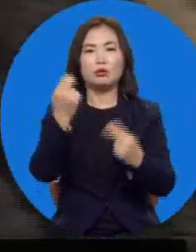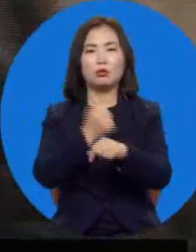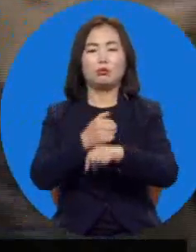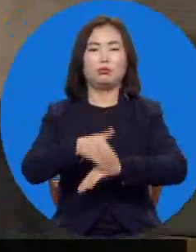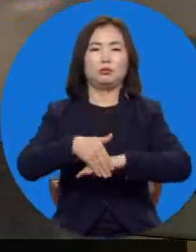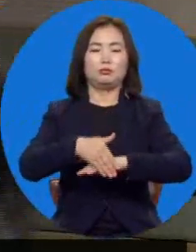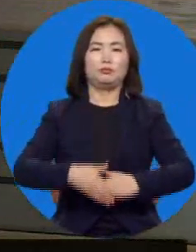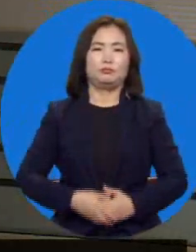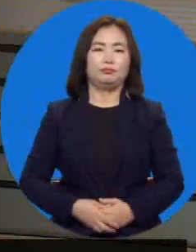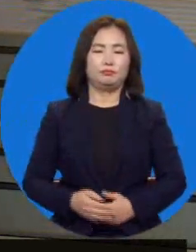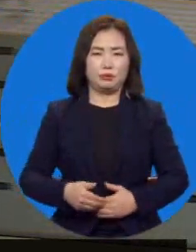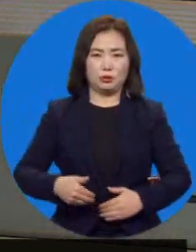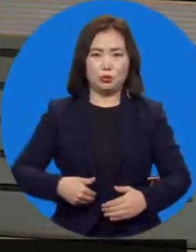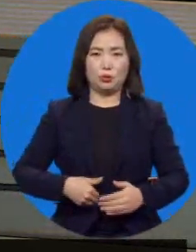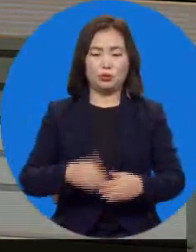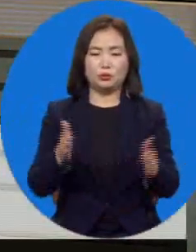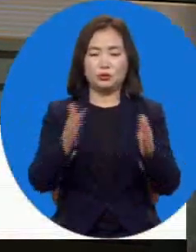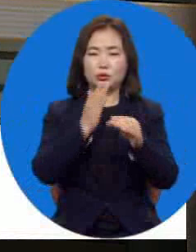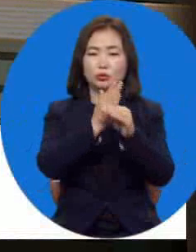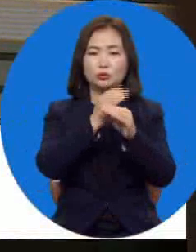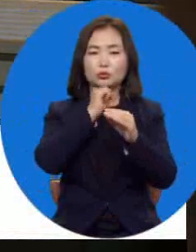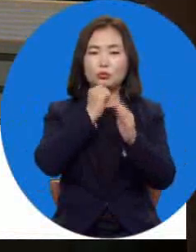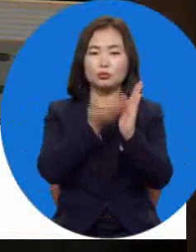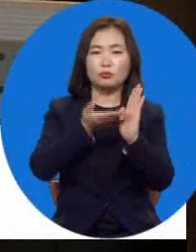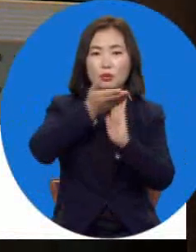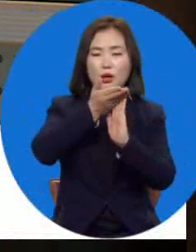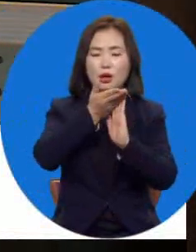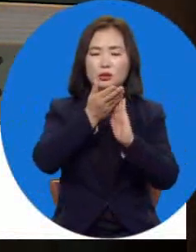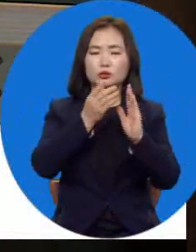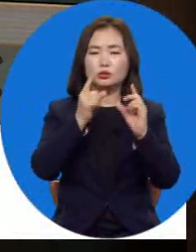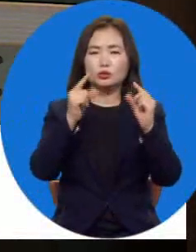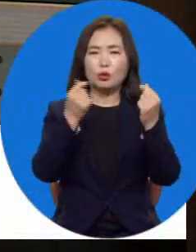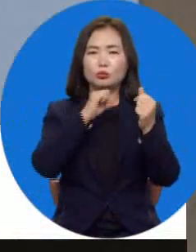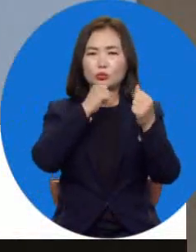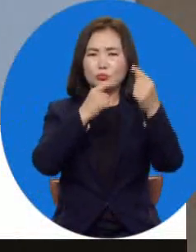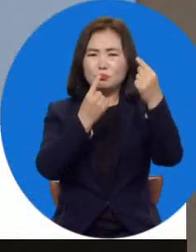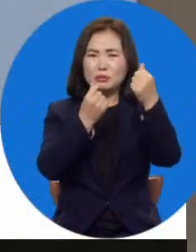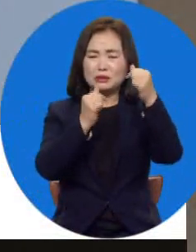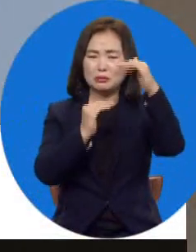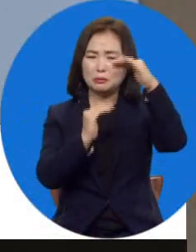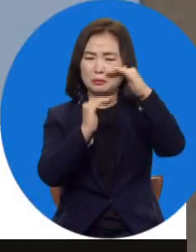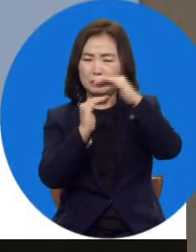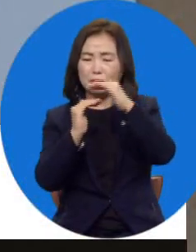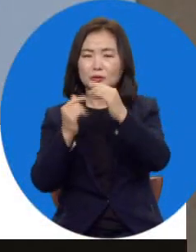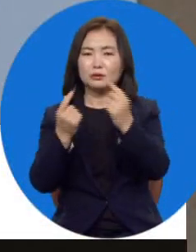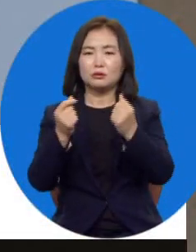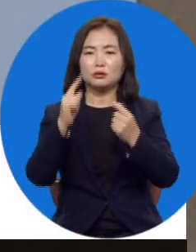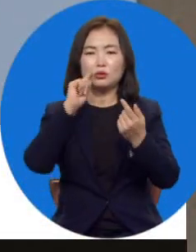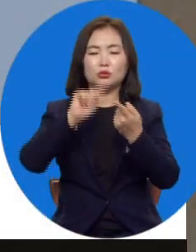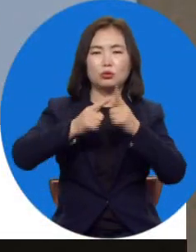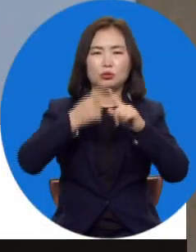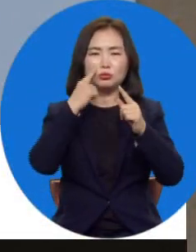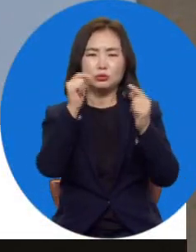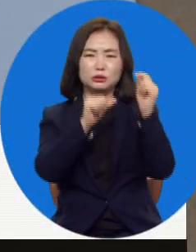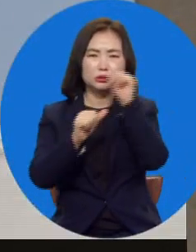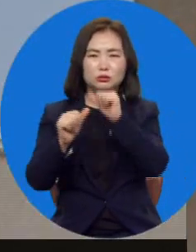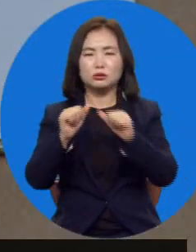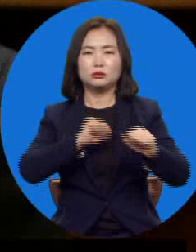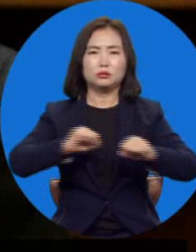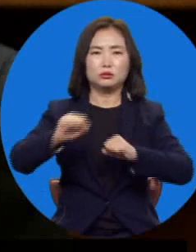중요합니다 중 상위권 수험생들의 점수 간격이 촘촘히 적 치열한 눈치 작전이 벌어질 것으로